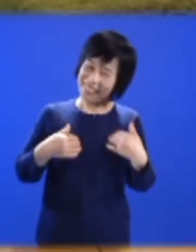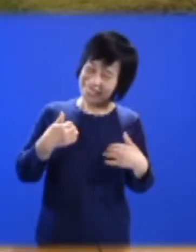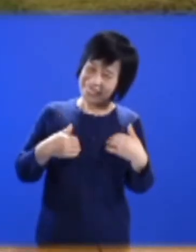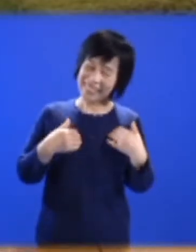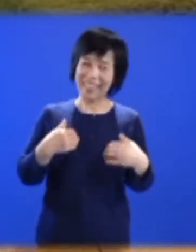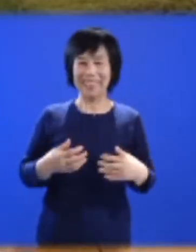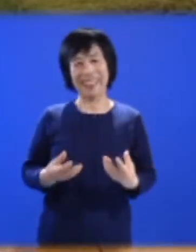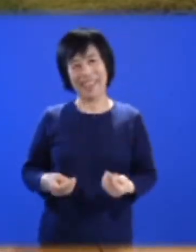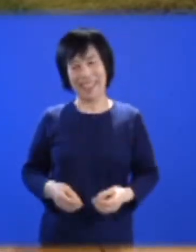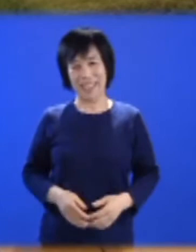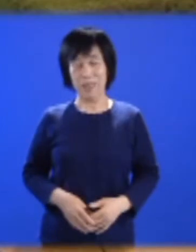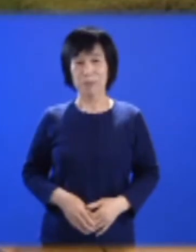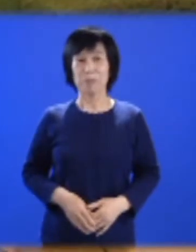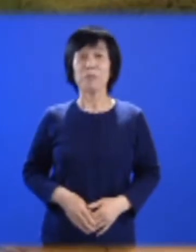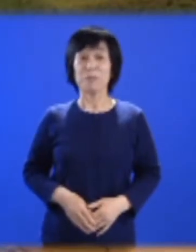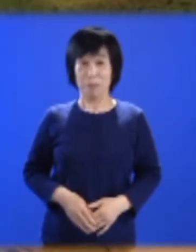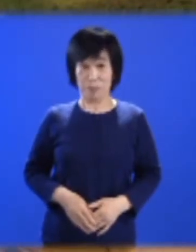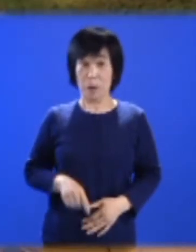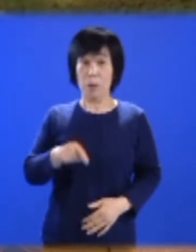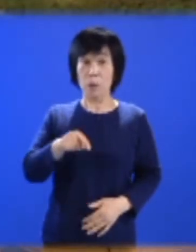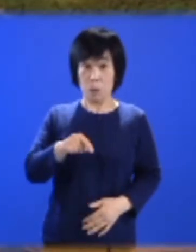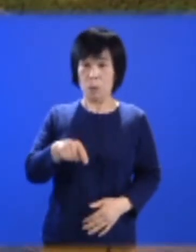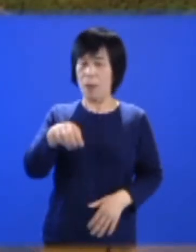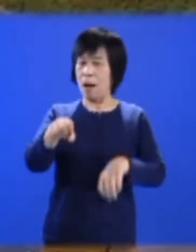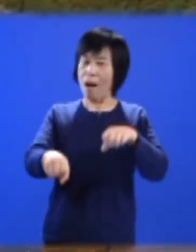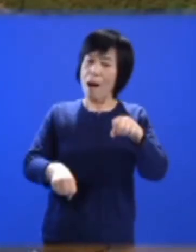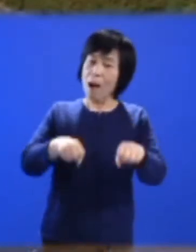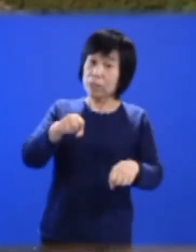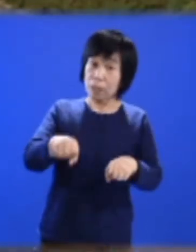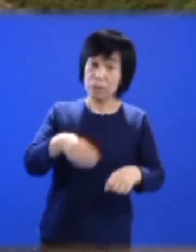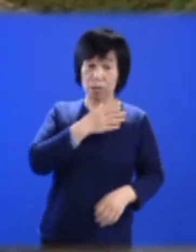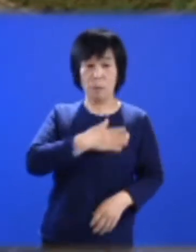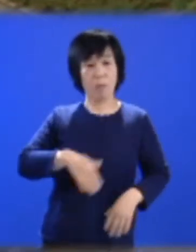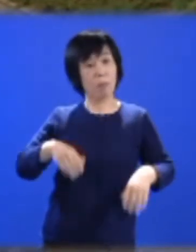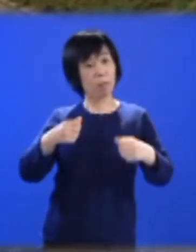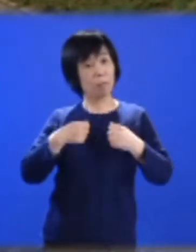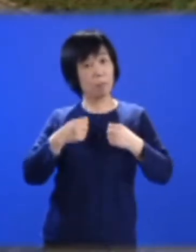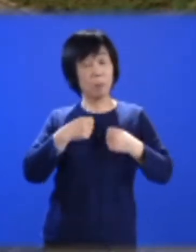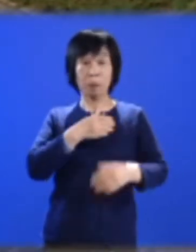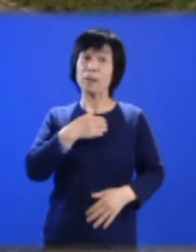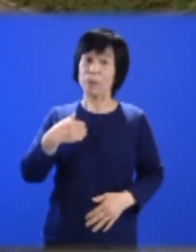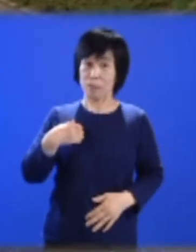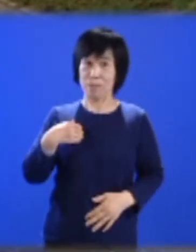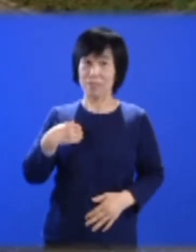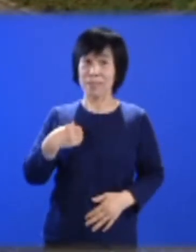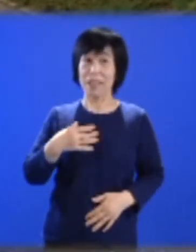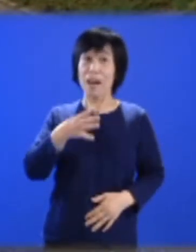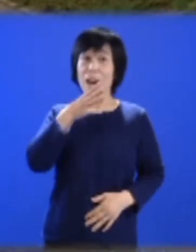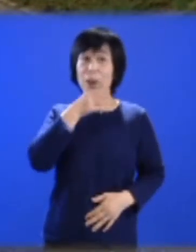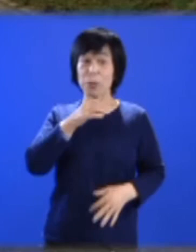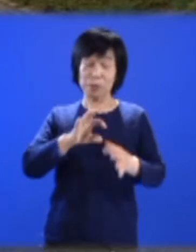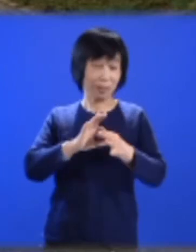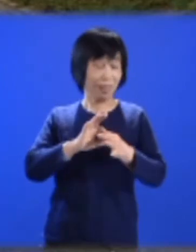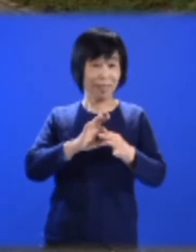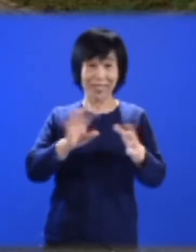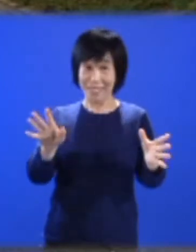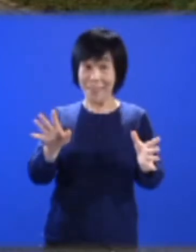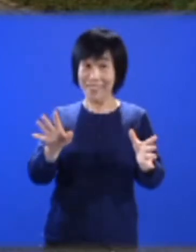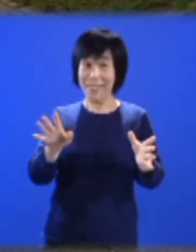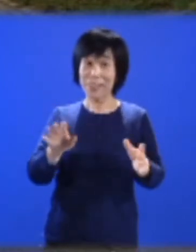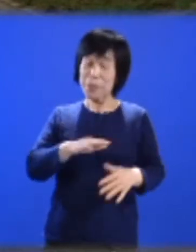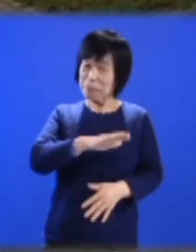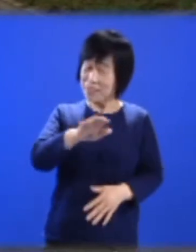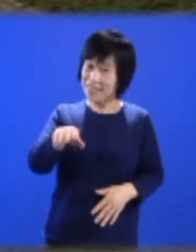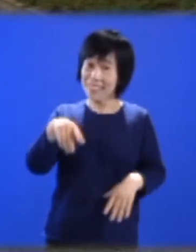楽しかった。伊坂ダムは自転車に乗って運動できるし、大人も子供も楽しめるものがい